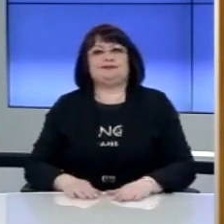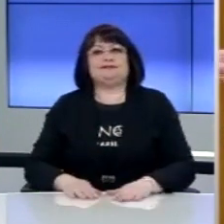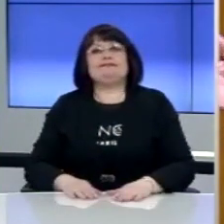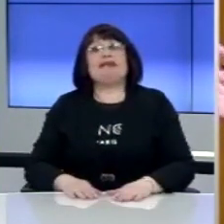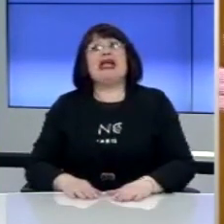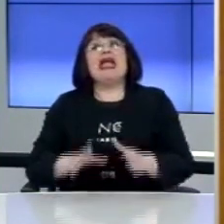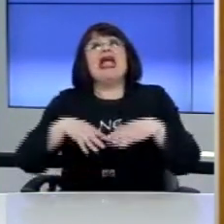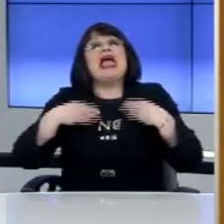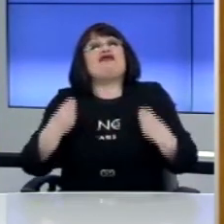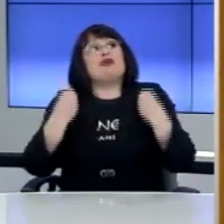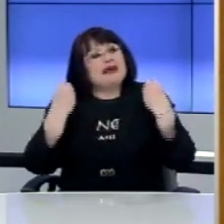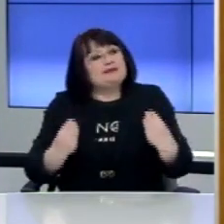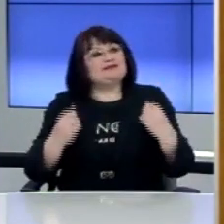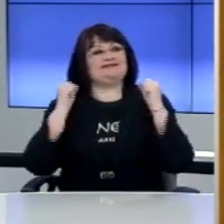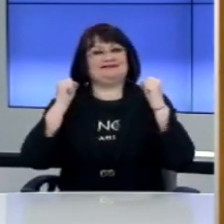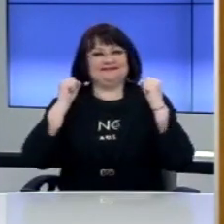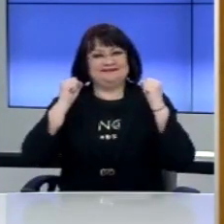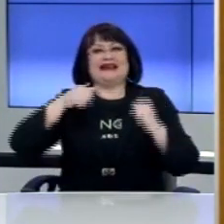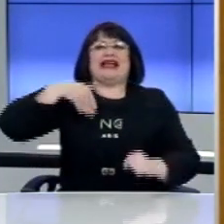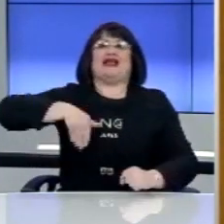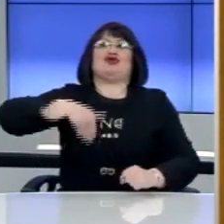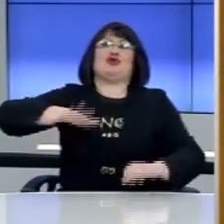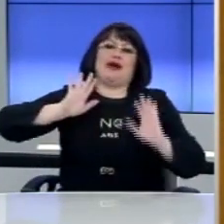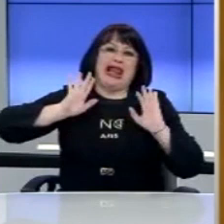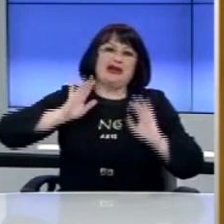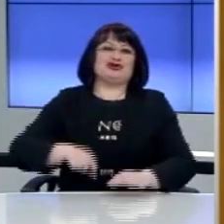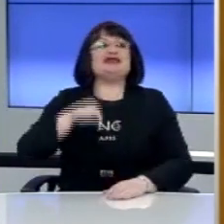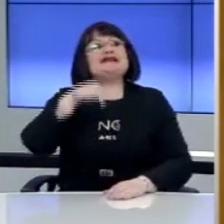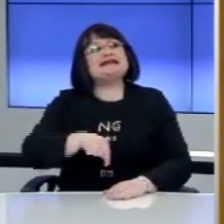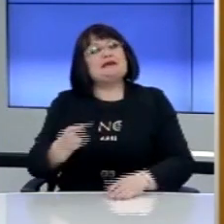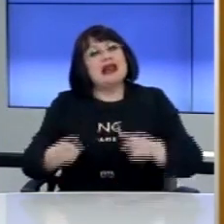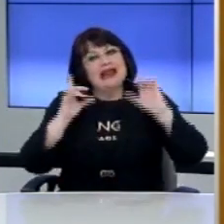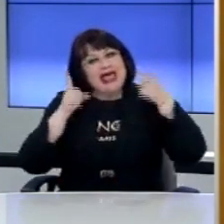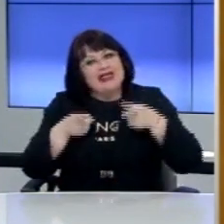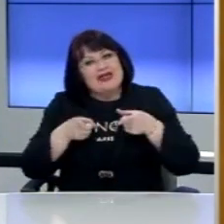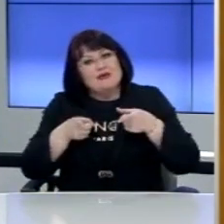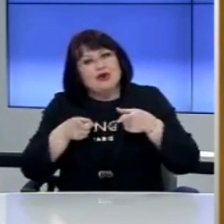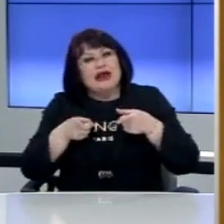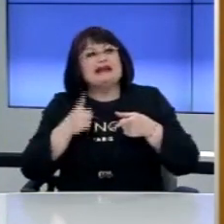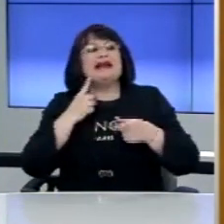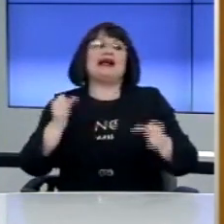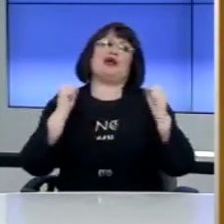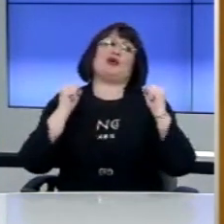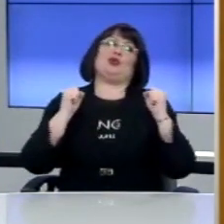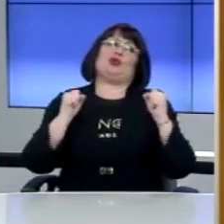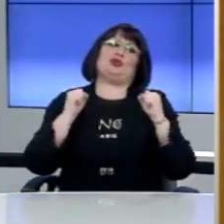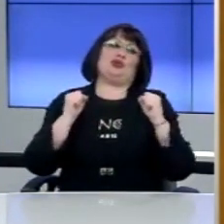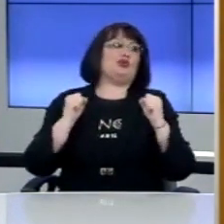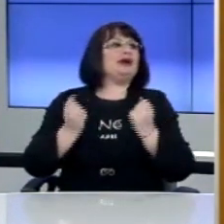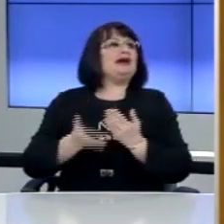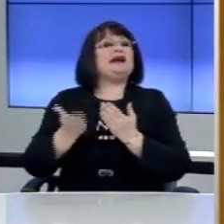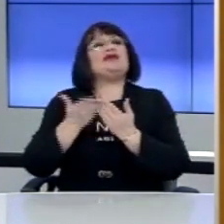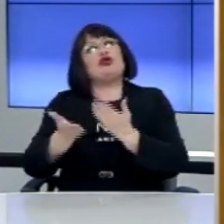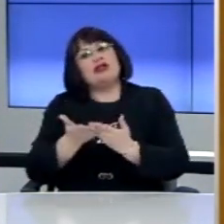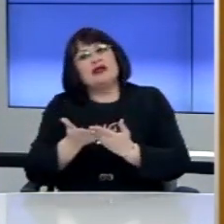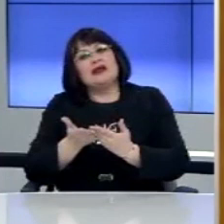Κατρούγκαλο, έτερον εκάτερον. Σήμερα έρχεται η Νέα Δημοκρατία να ισχυροποιήσει το πνεύμα και